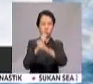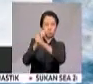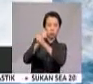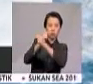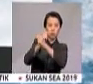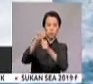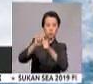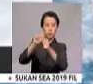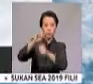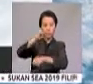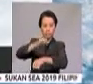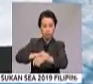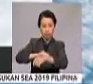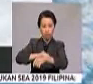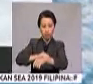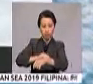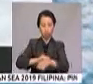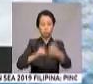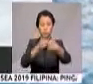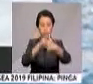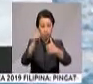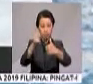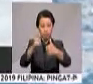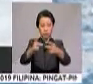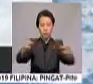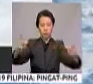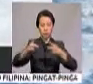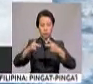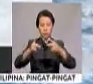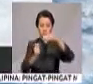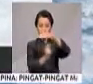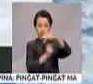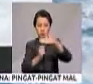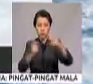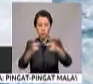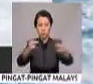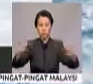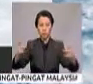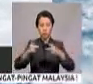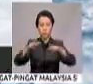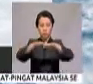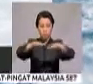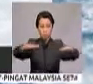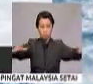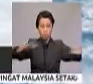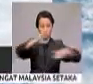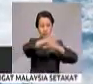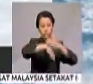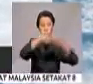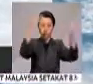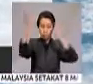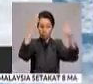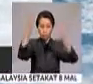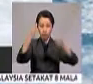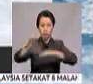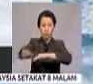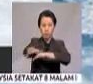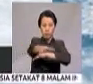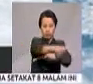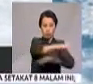pembangunan Angkatan Tentera Malaysia, apa aset-aset yang mereka perlukan untuk menjalankan